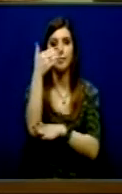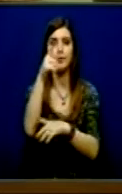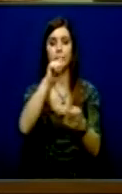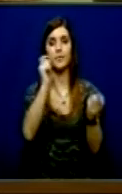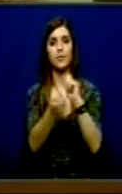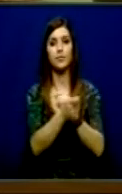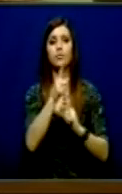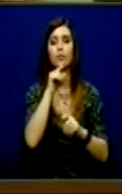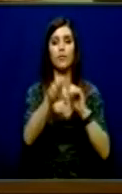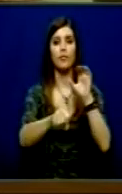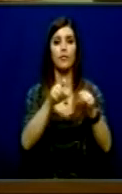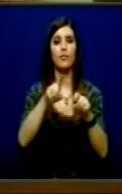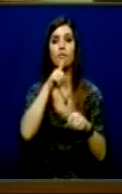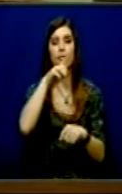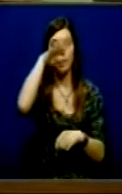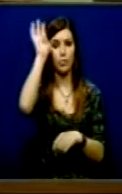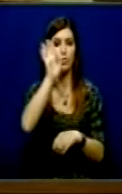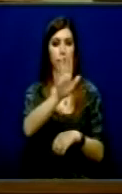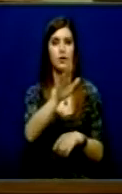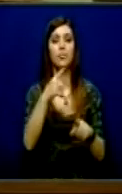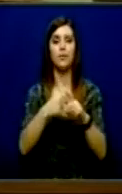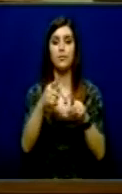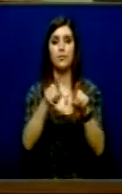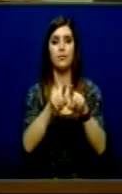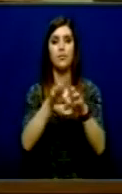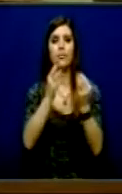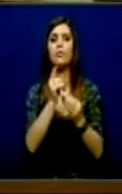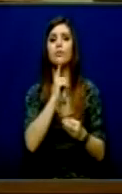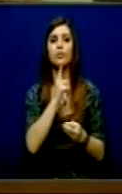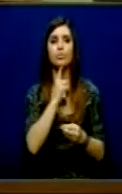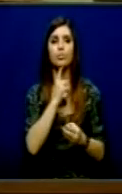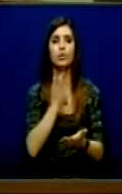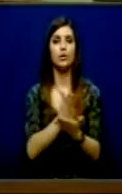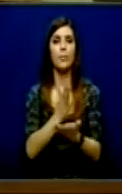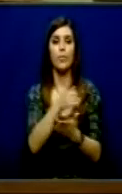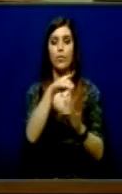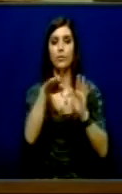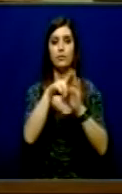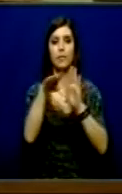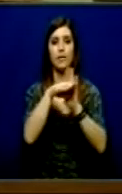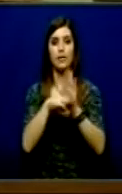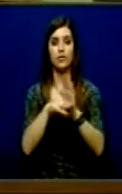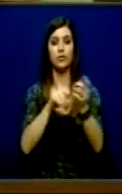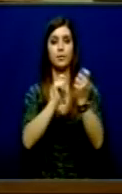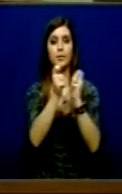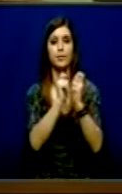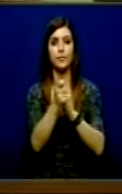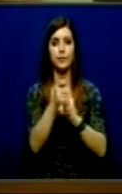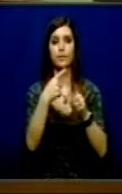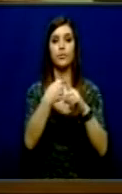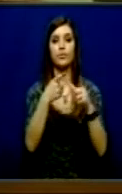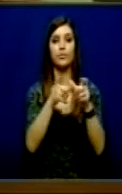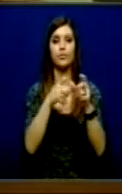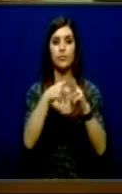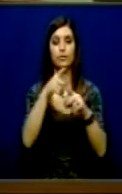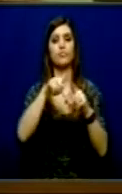pasojë masave të dhunshme që i zbatonte në Kosovë. Këto masa mbështeteshin me bazë juridike në ndryshimet kushtetuese që kishte bërë